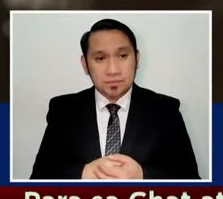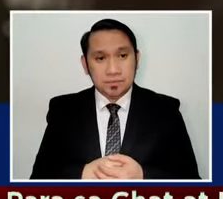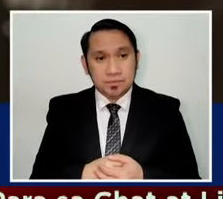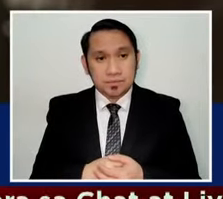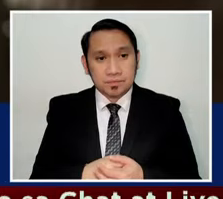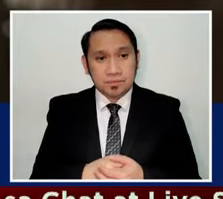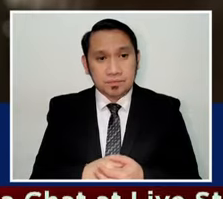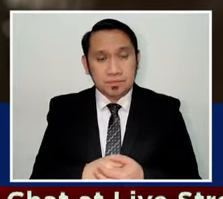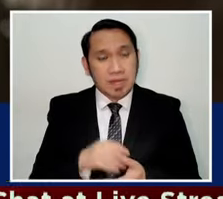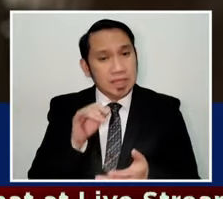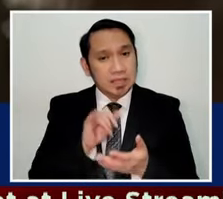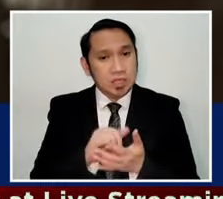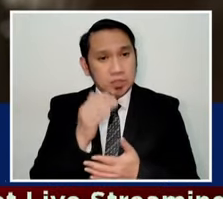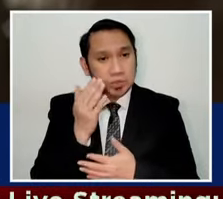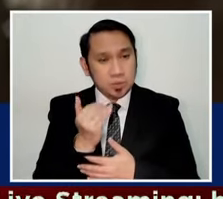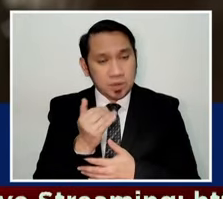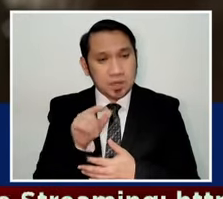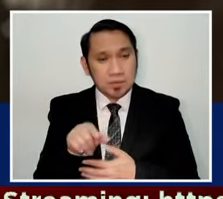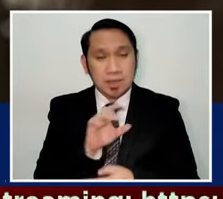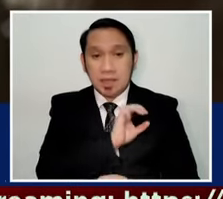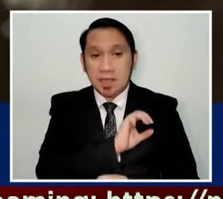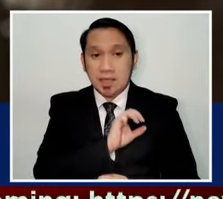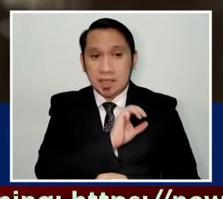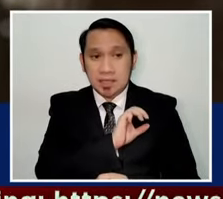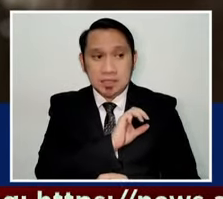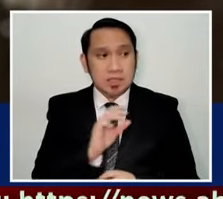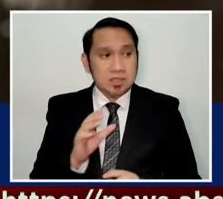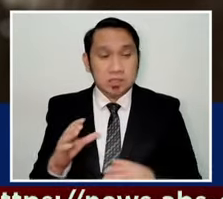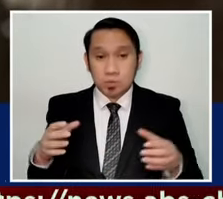siguro ang ethics committee naman ay